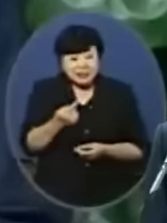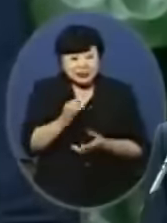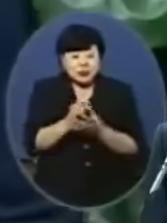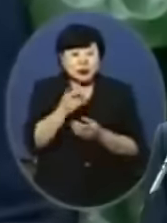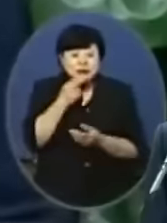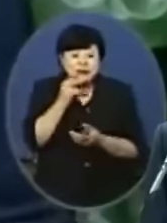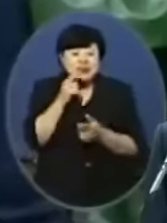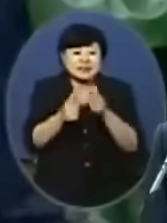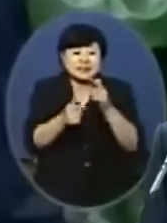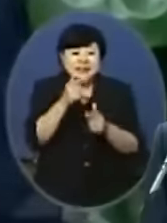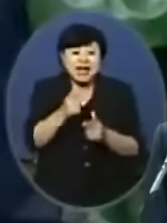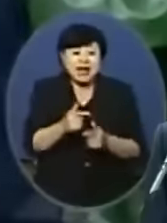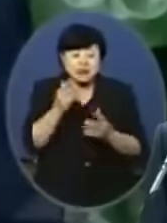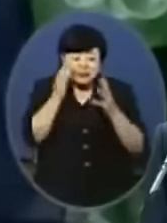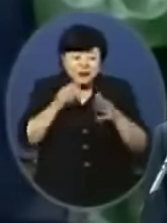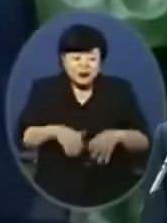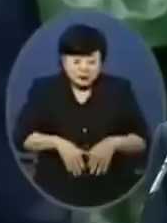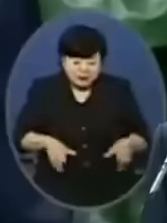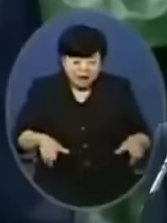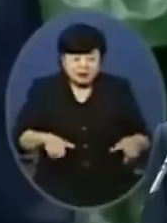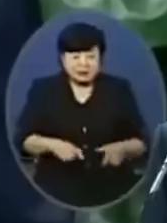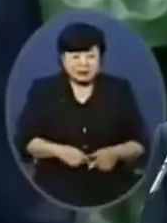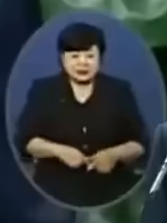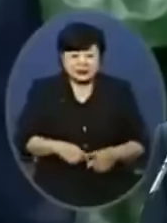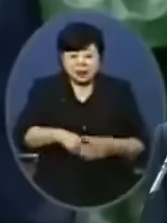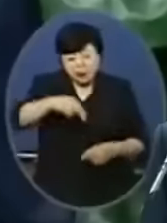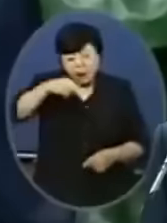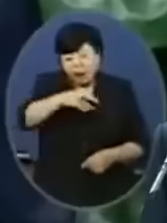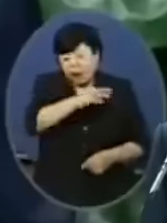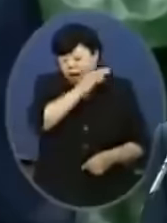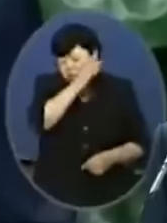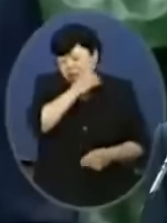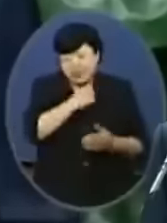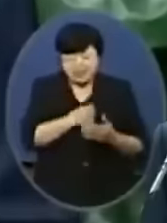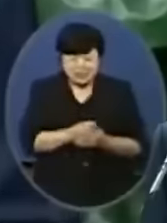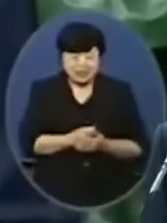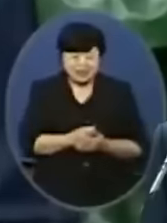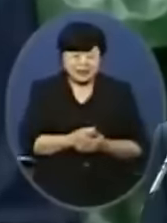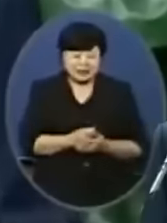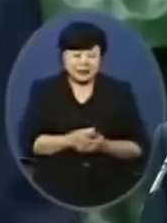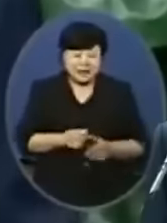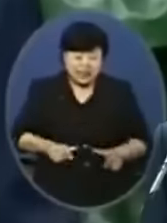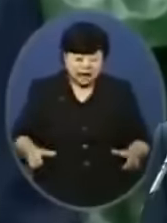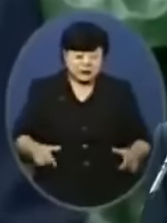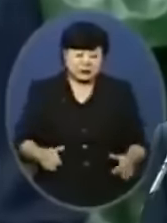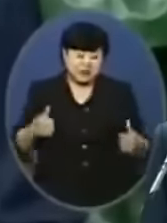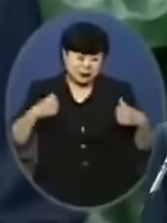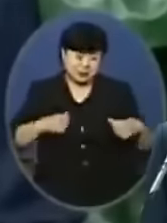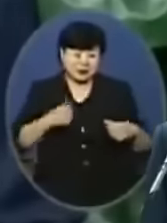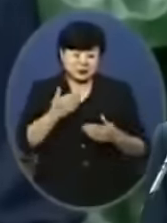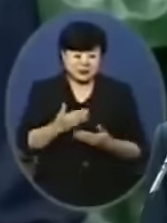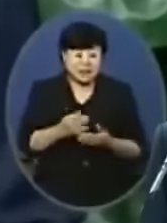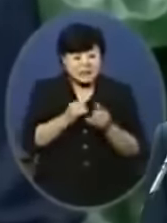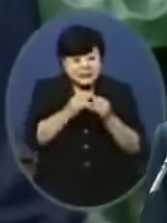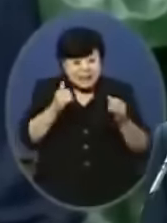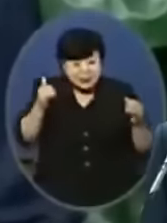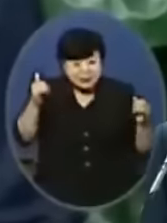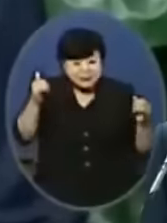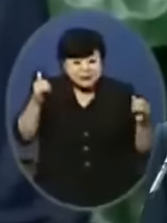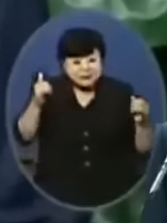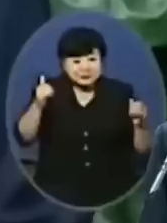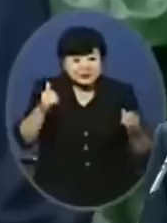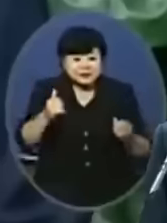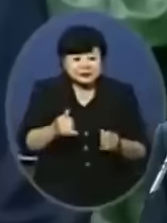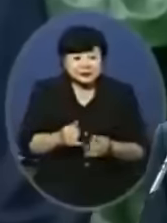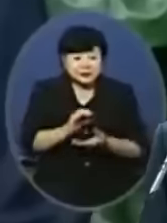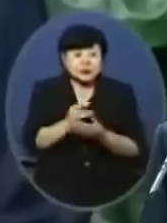잎사귀로서 앞치마를 해입었습니다. 붉어벗은 것을 알게 되니 서로 부끄러우니까 앞치마를 해입었는데 사람이